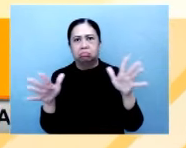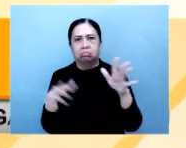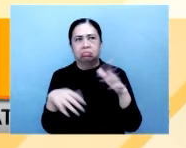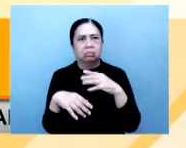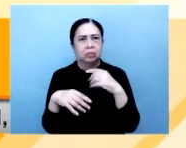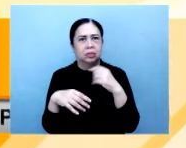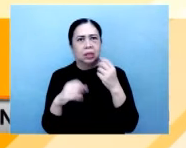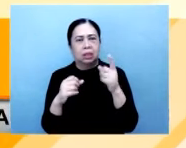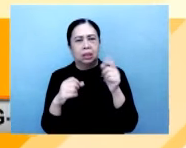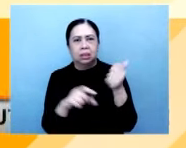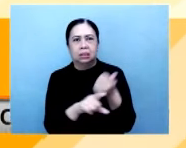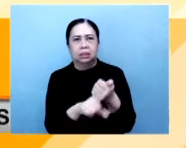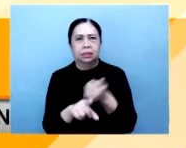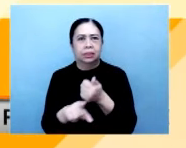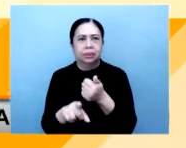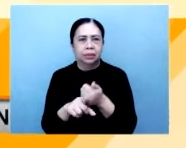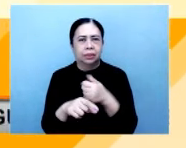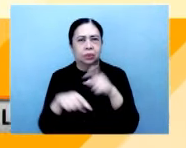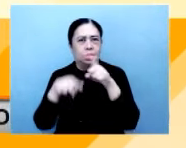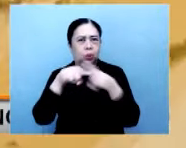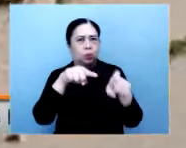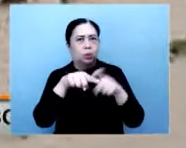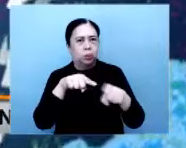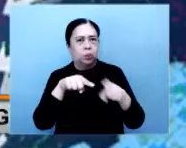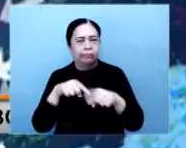pagtubo yan yung mga thunderstorm clouds natin.